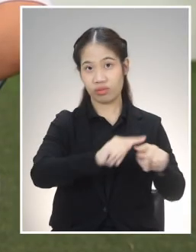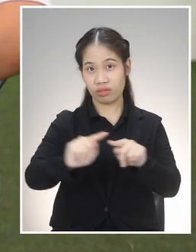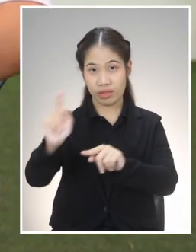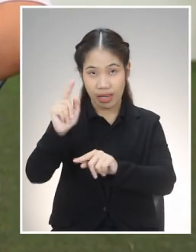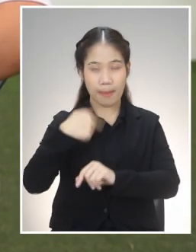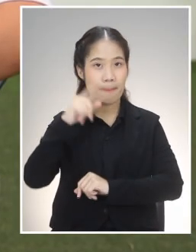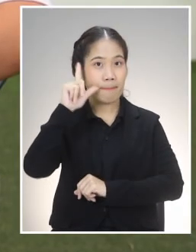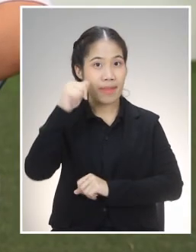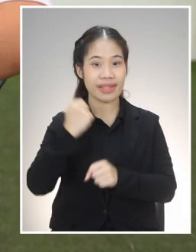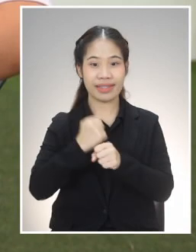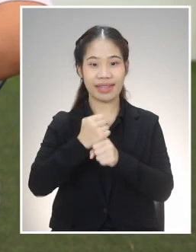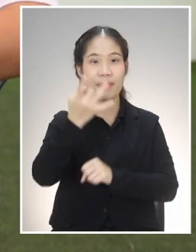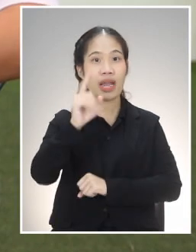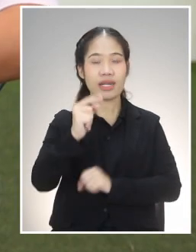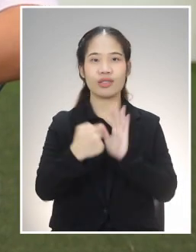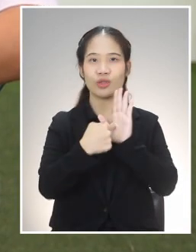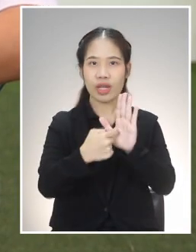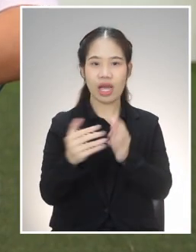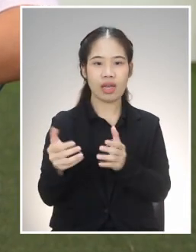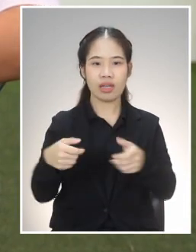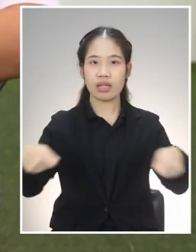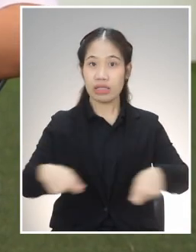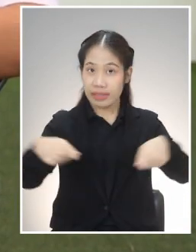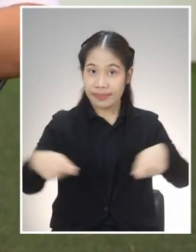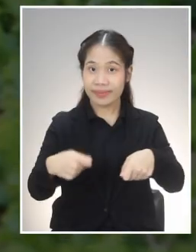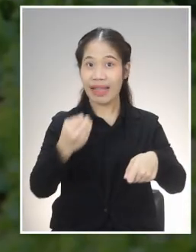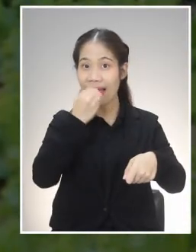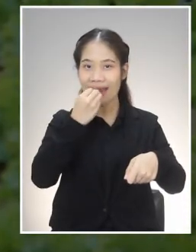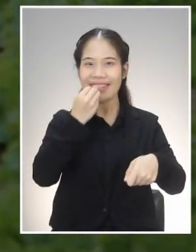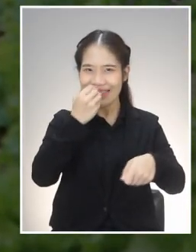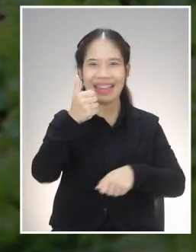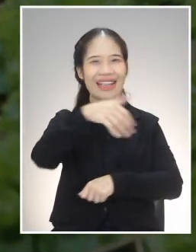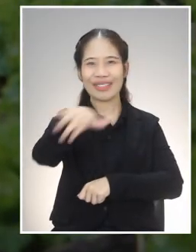จะทำอะไรไม่จะหมายถึงอาหารไม่จะกินอะไรก็กินได้หมด